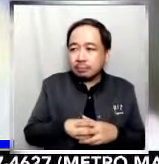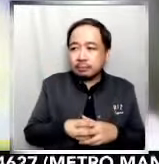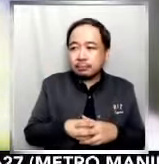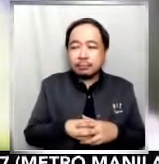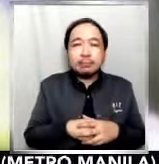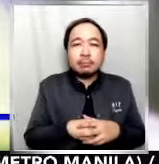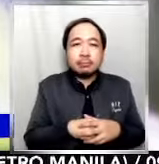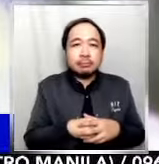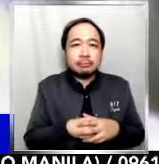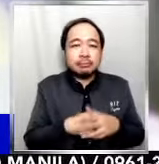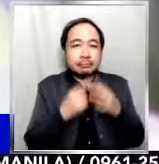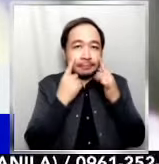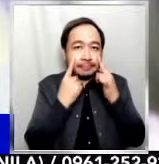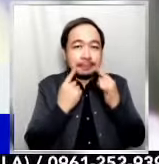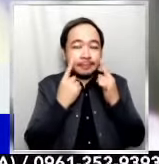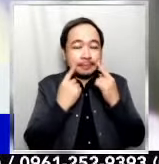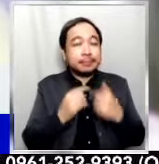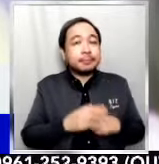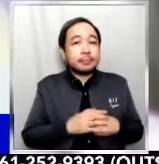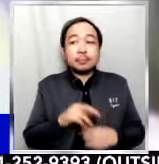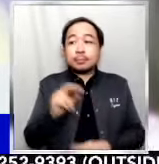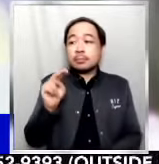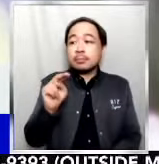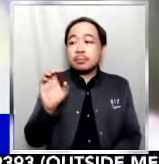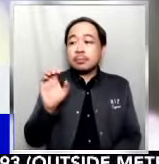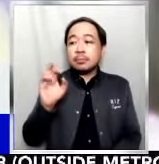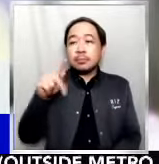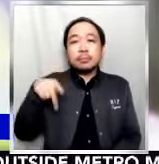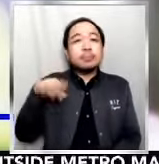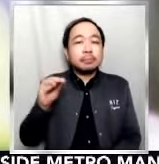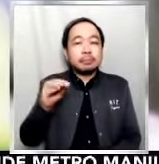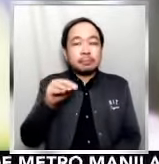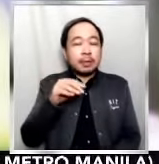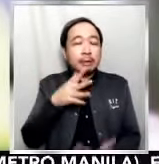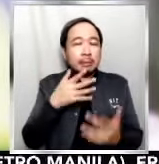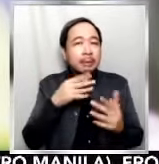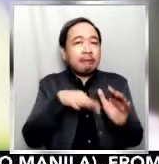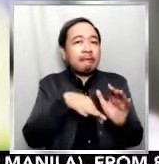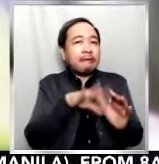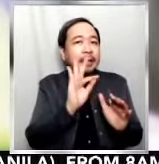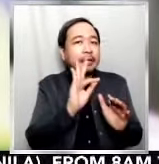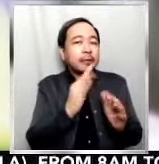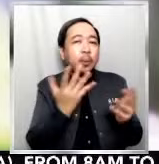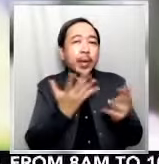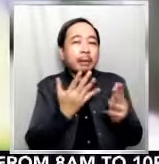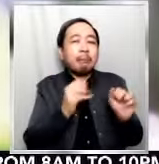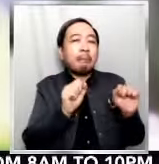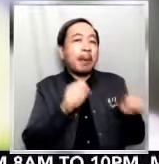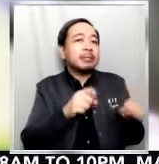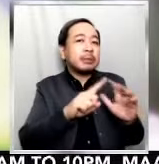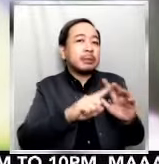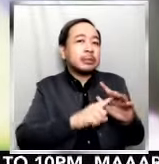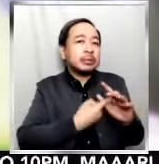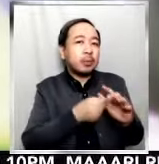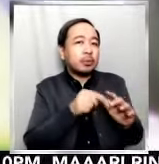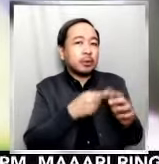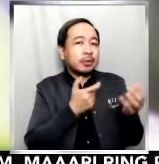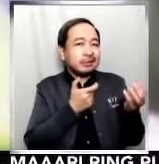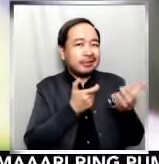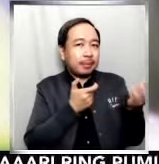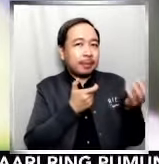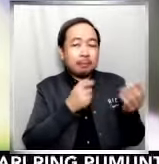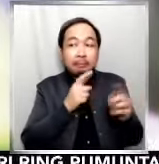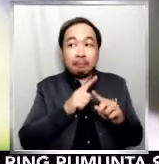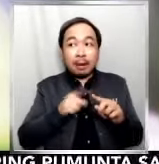Tukoy na raw ng NCRPO ang posibleng source ng mga baril. Pero tumanggi na muna silang magbigay ng detalye habang patuloy